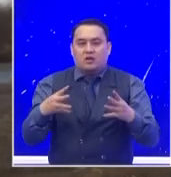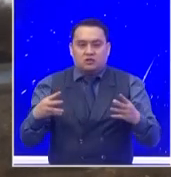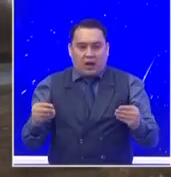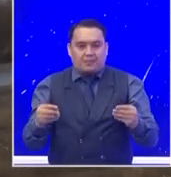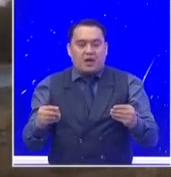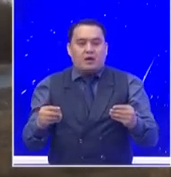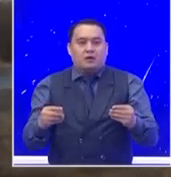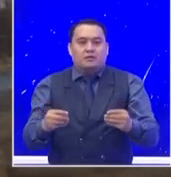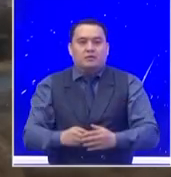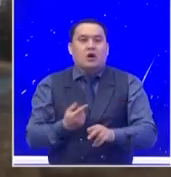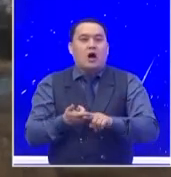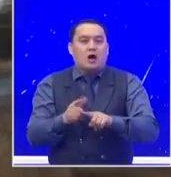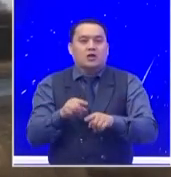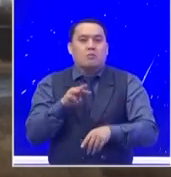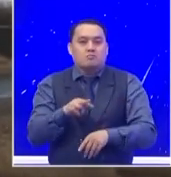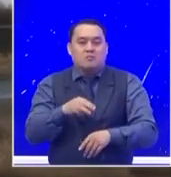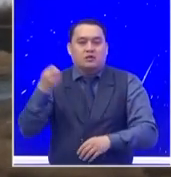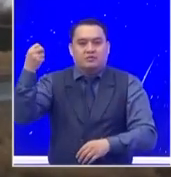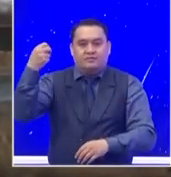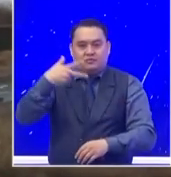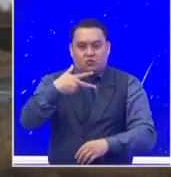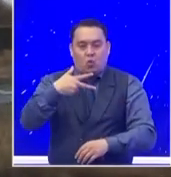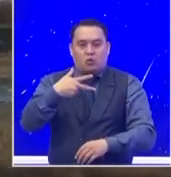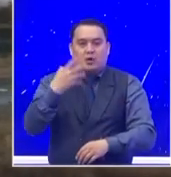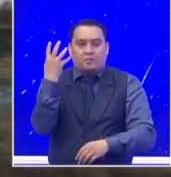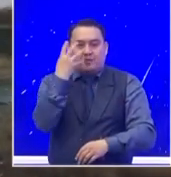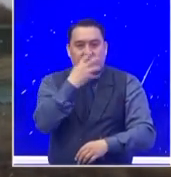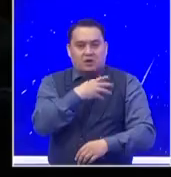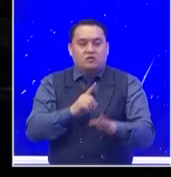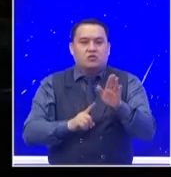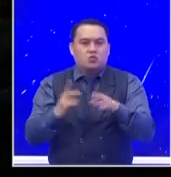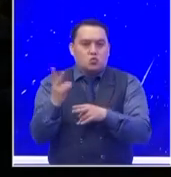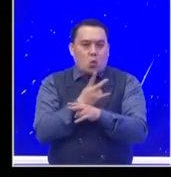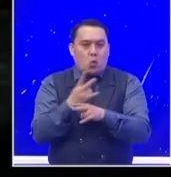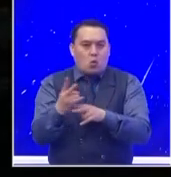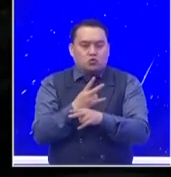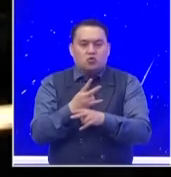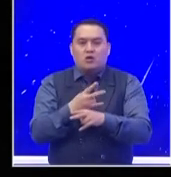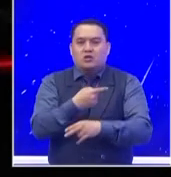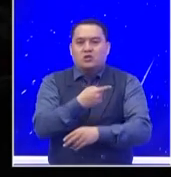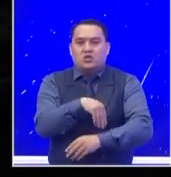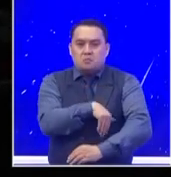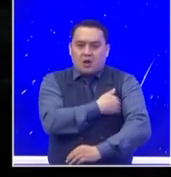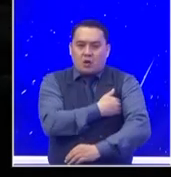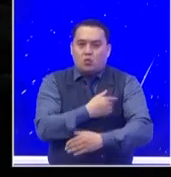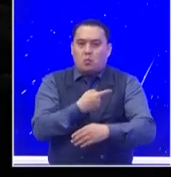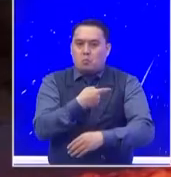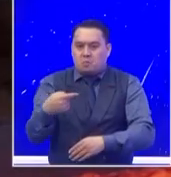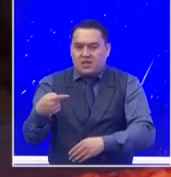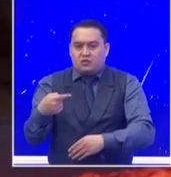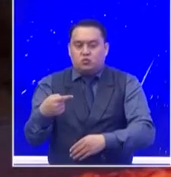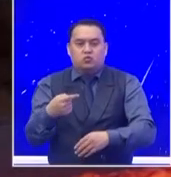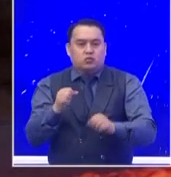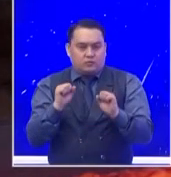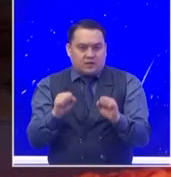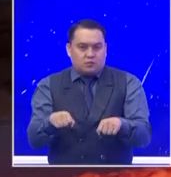покров сошел на нет, а мартовское солнце не на шутку припекает. Но в ночное время температура воздуха все еще опускается ниже нулевой